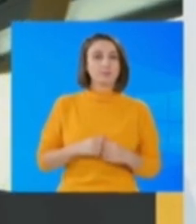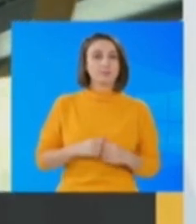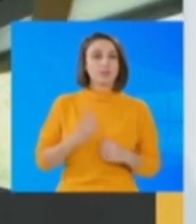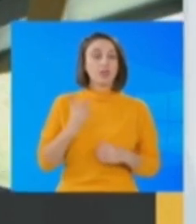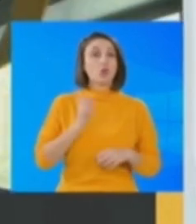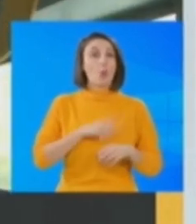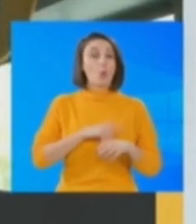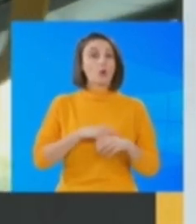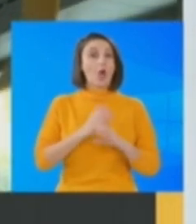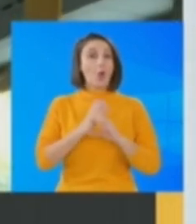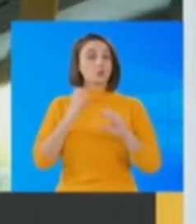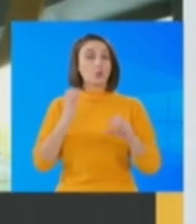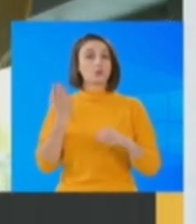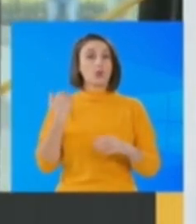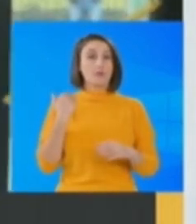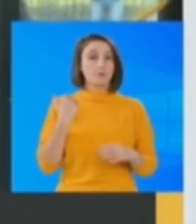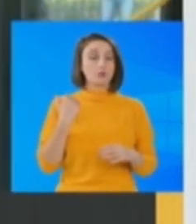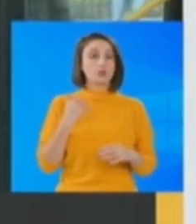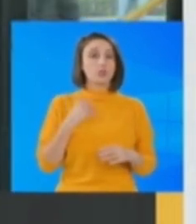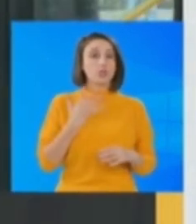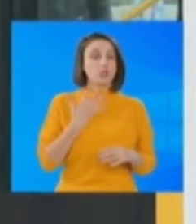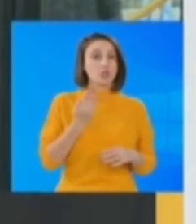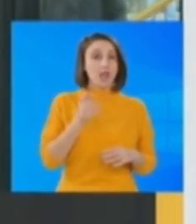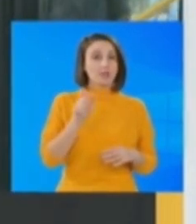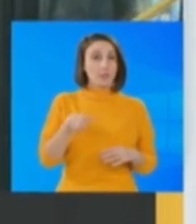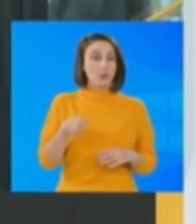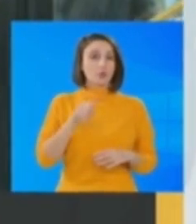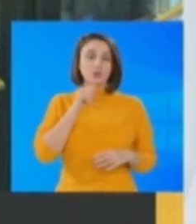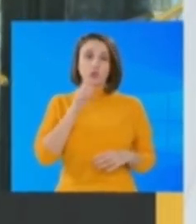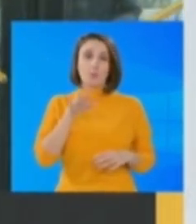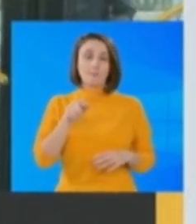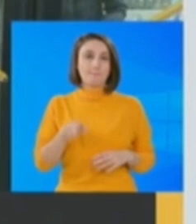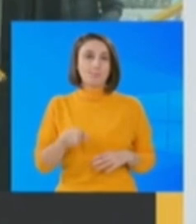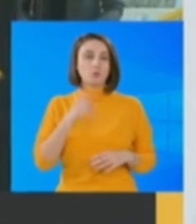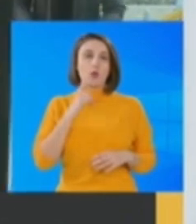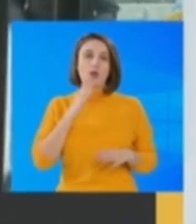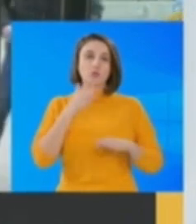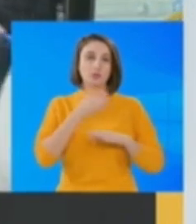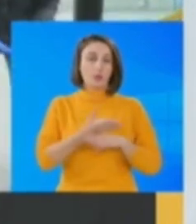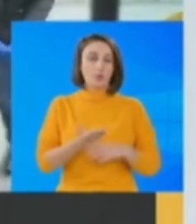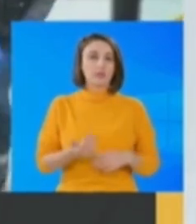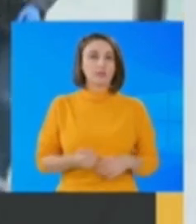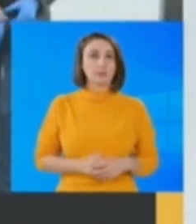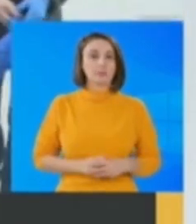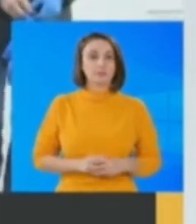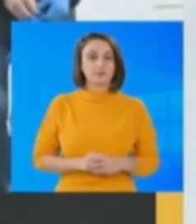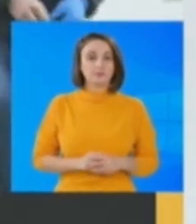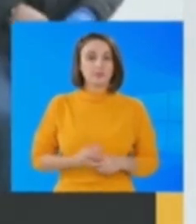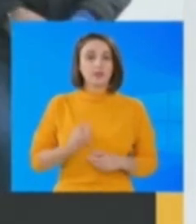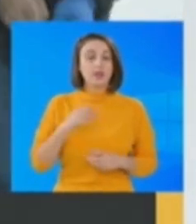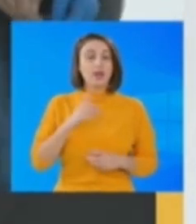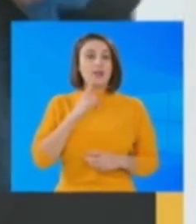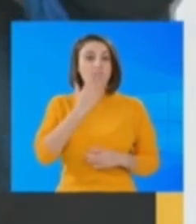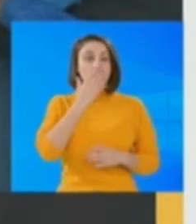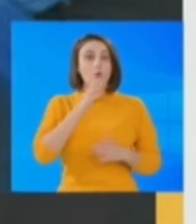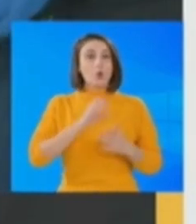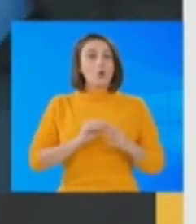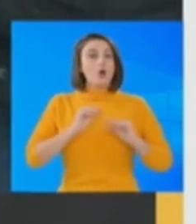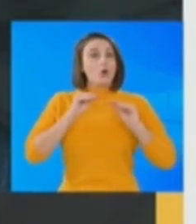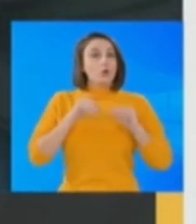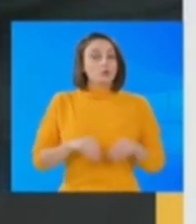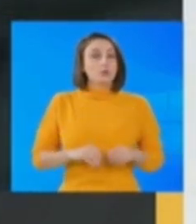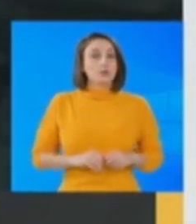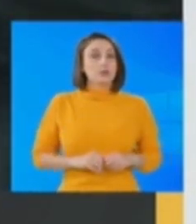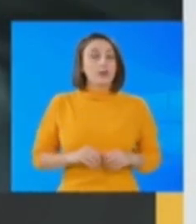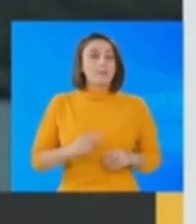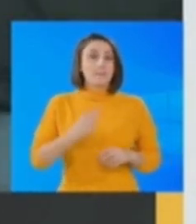La acea oră în autobuz se aflau 5-6 persoane, niciuna dintre persoane nu a fost rănită, însă la fața